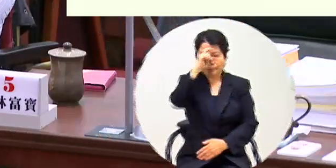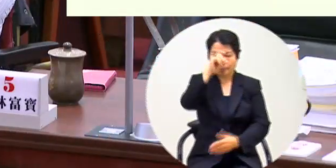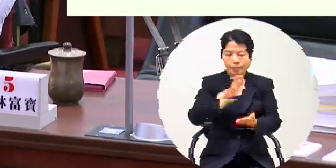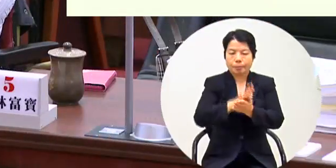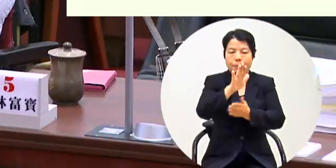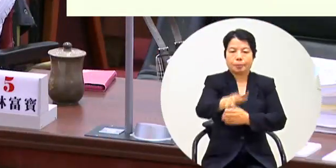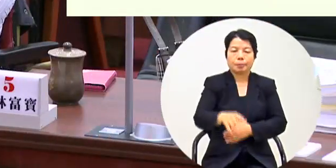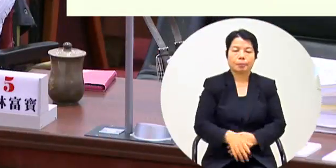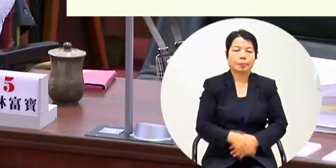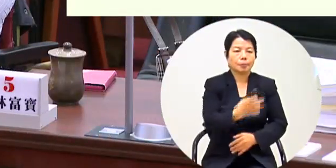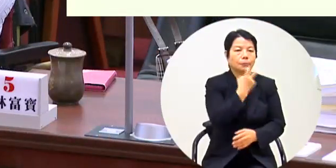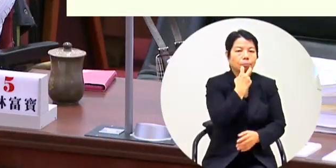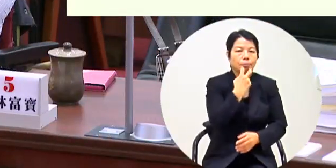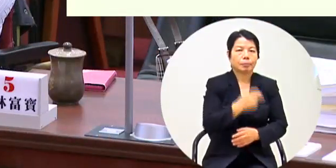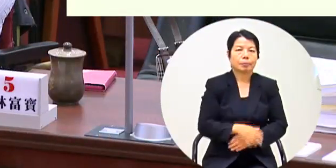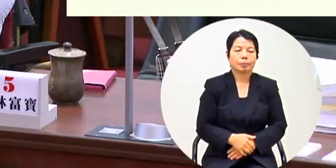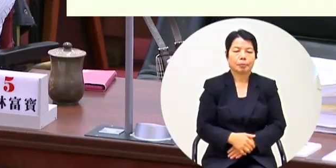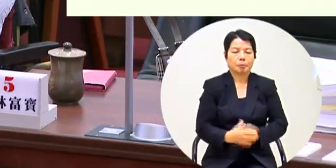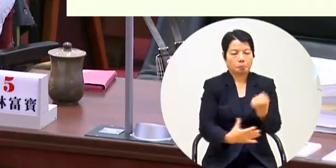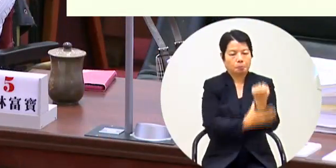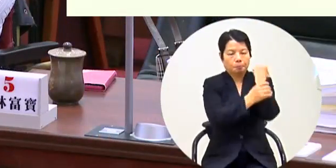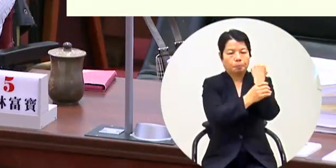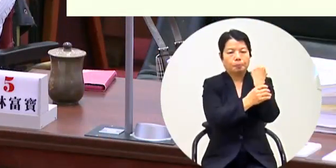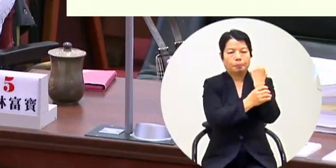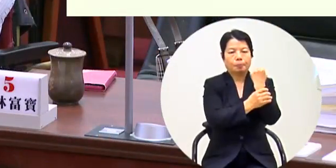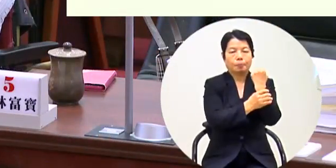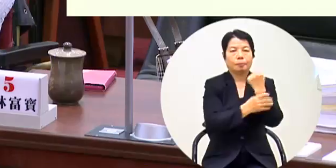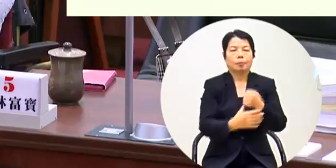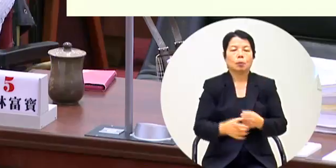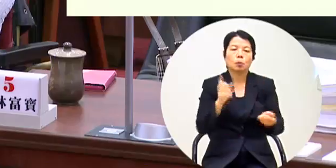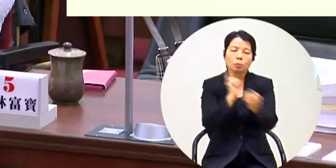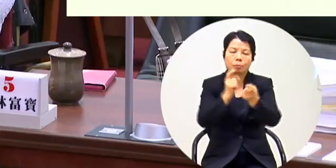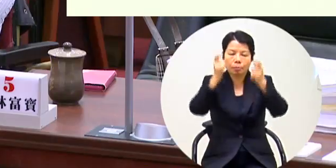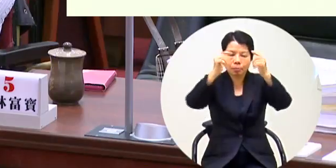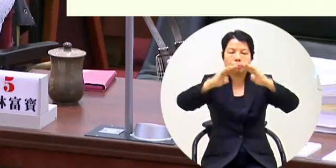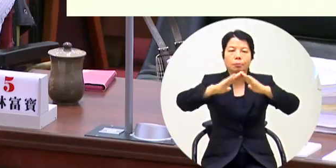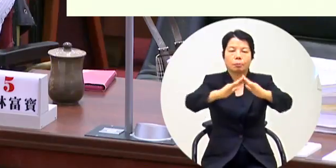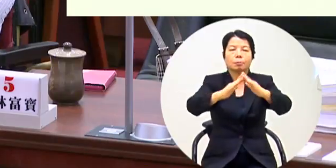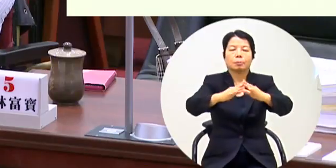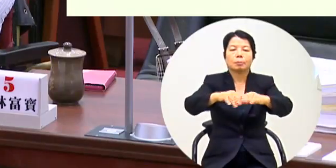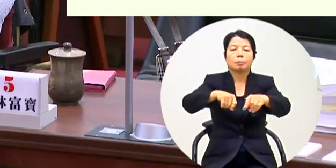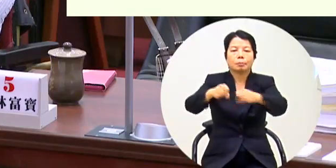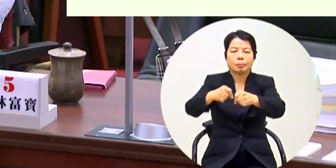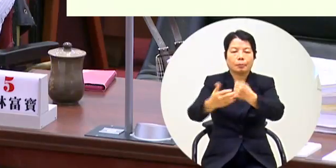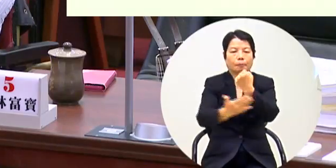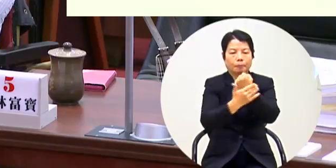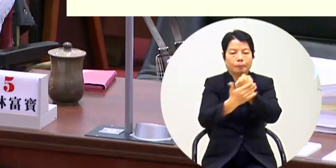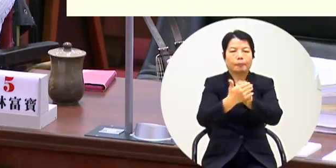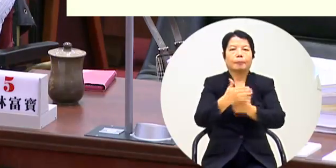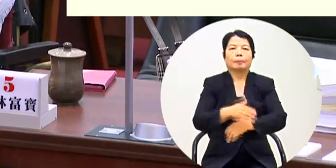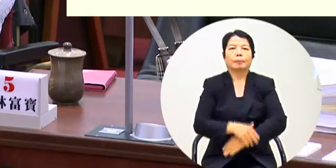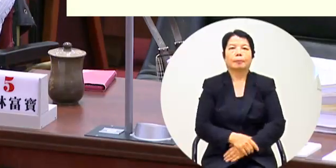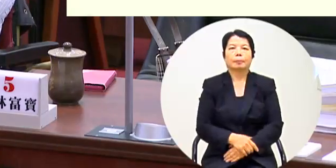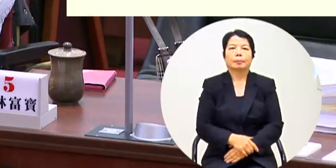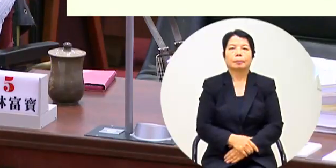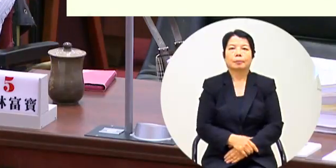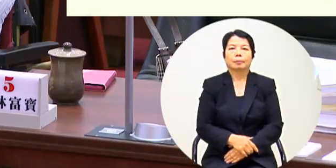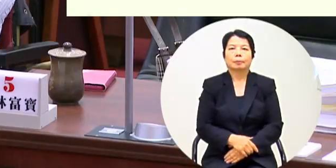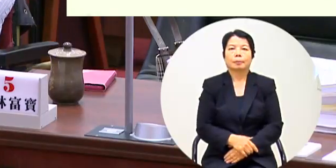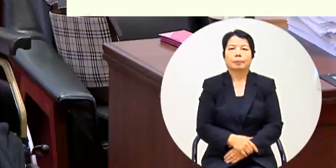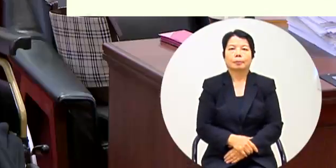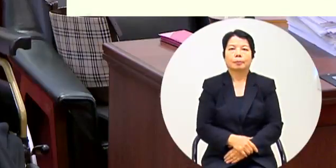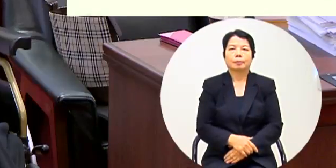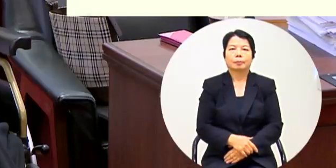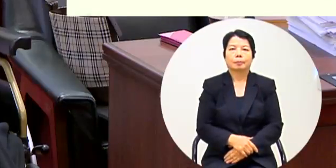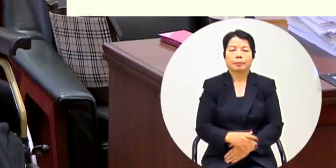力支持我们高雄市对于空污改善的计划。那接下来呢，我要来请大家看一个影片。